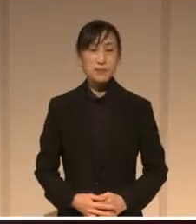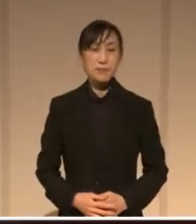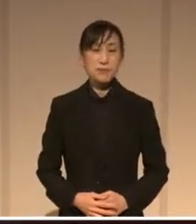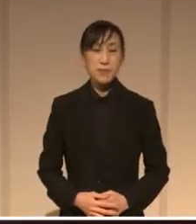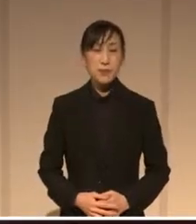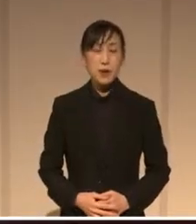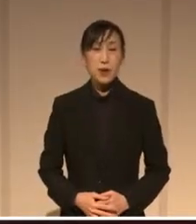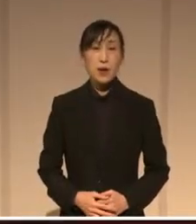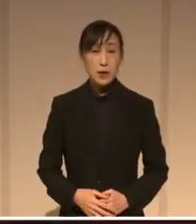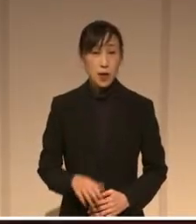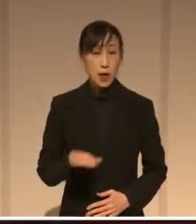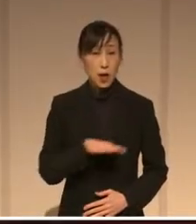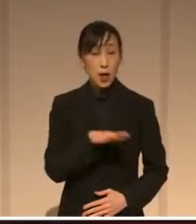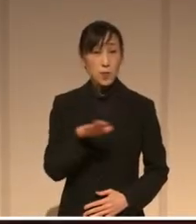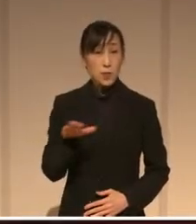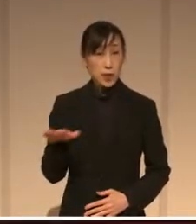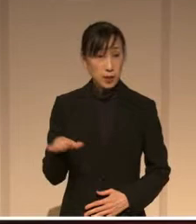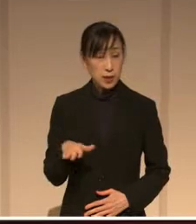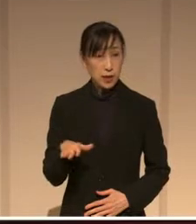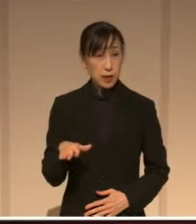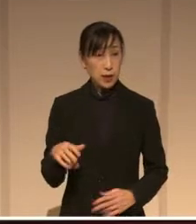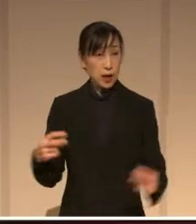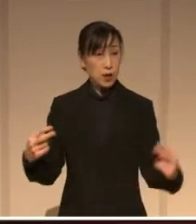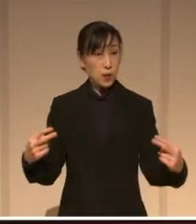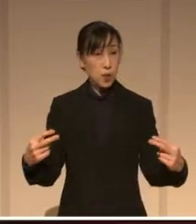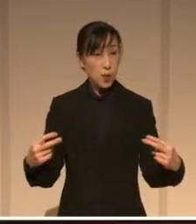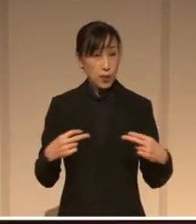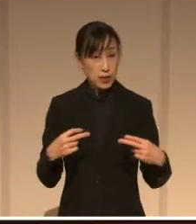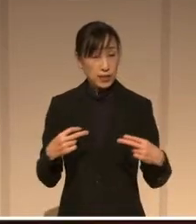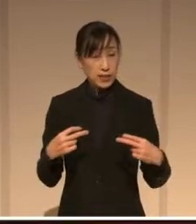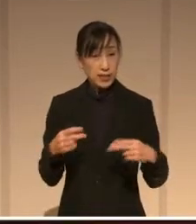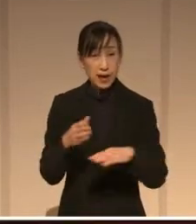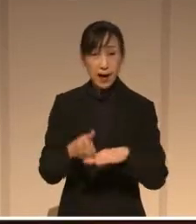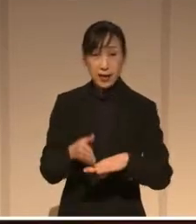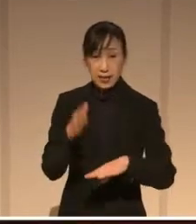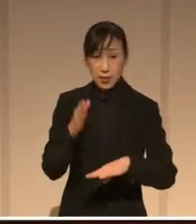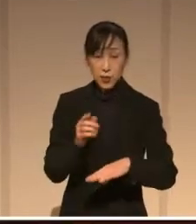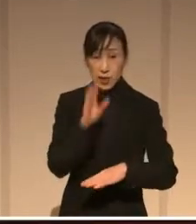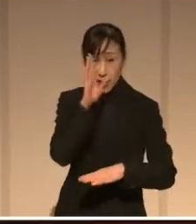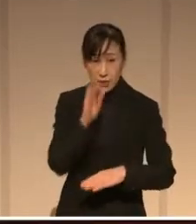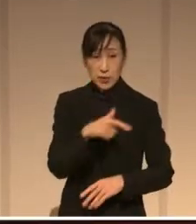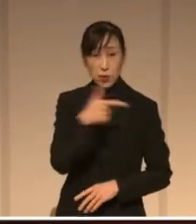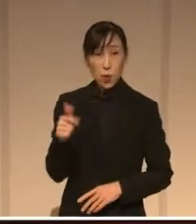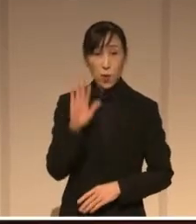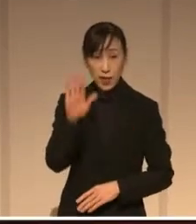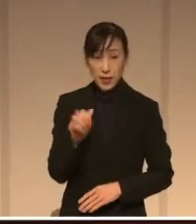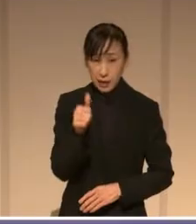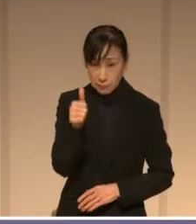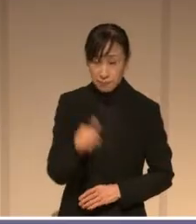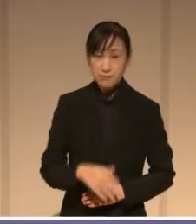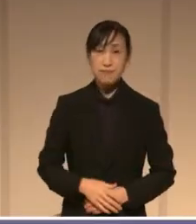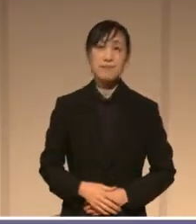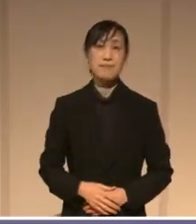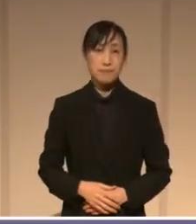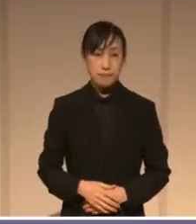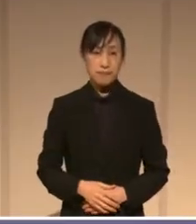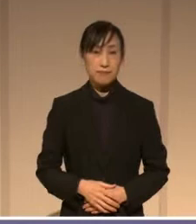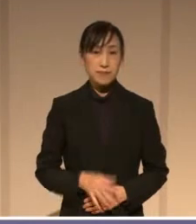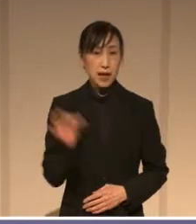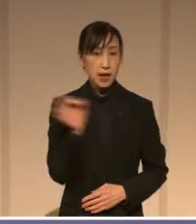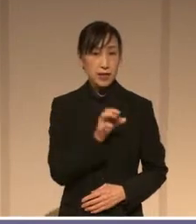に皆さんに配信をご覧の方へのご挨拶をお願いしますoh my さんからお願いしますはいみなさん品川